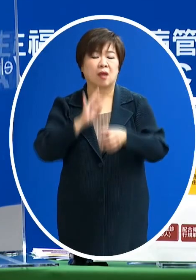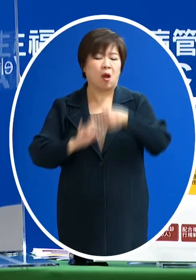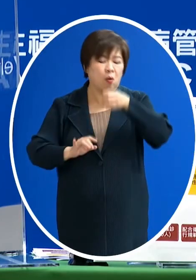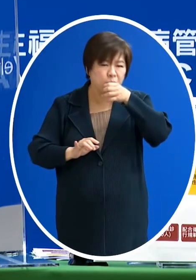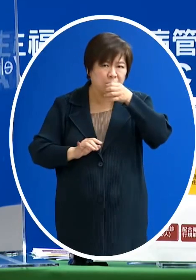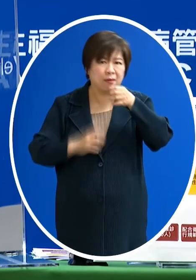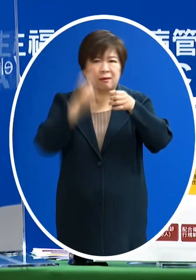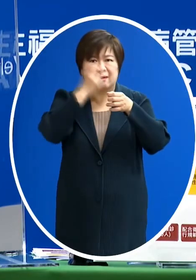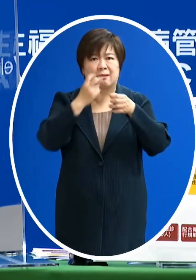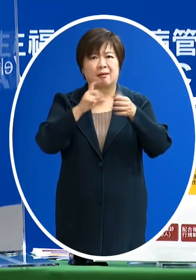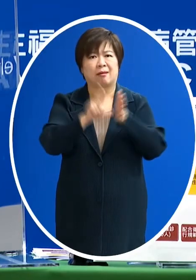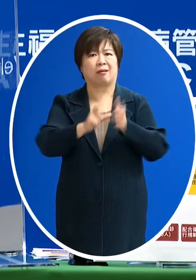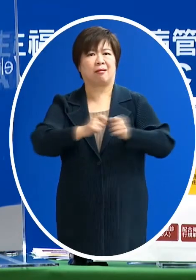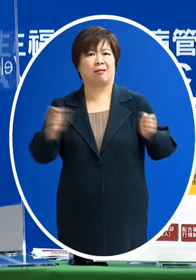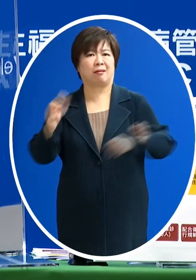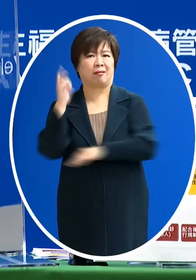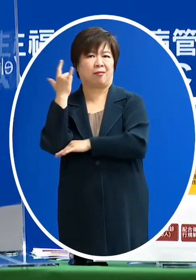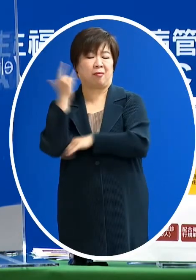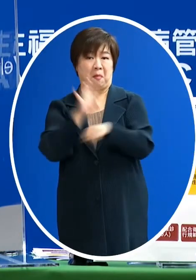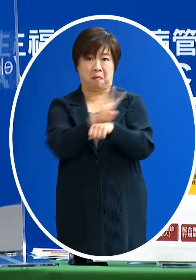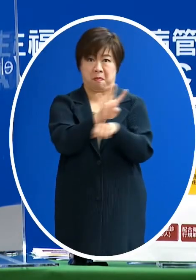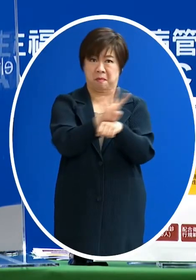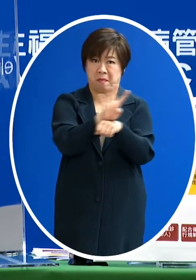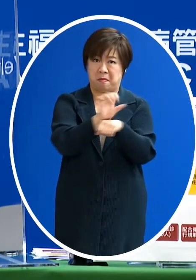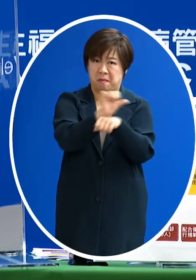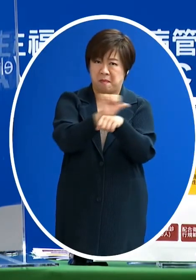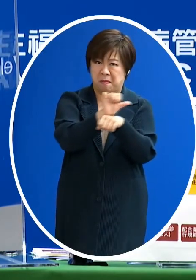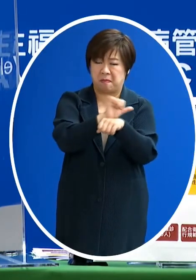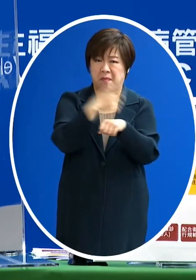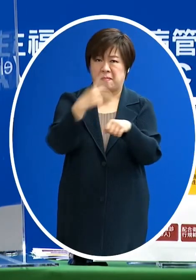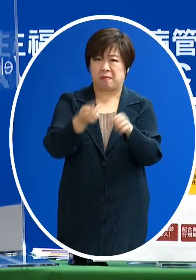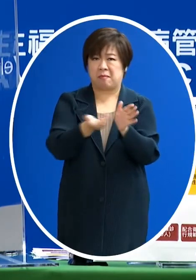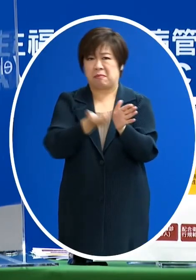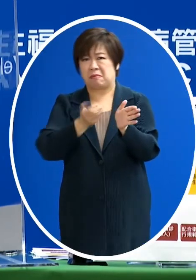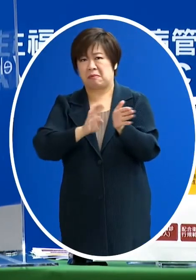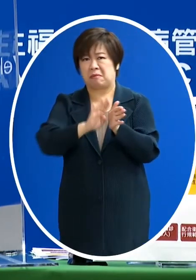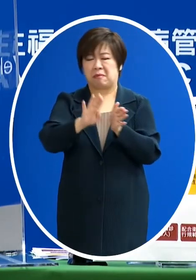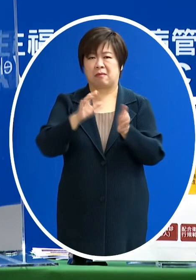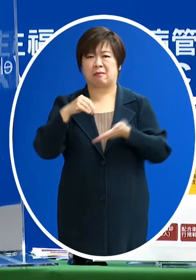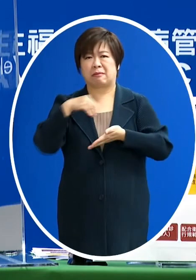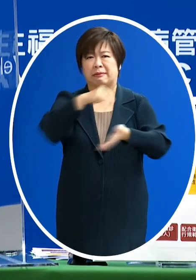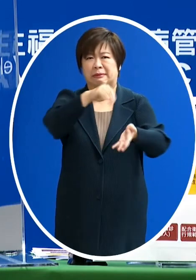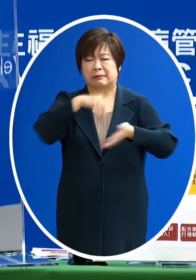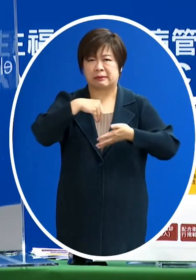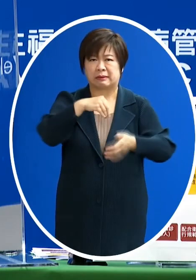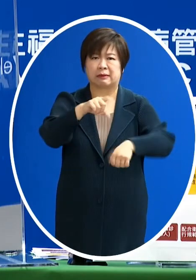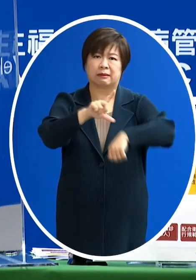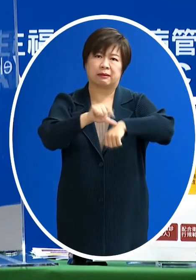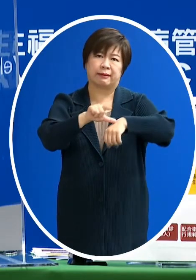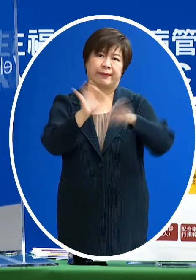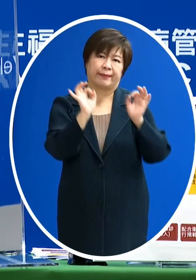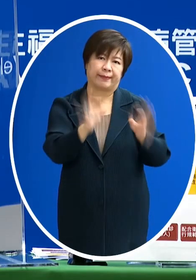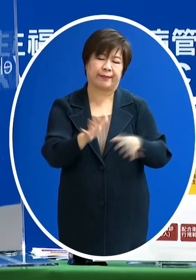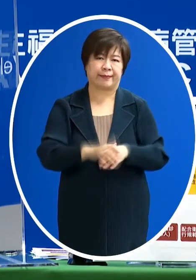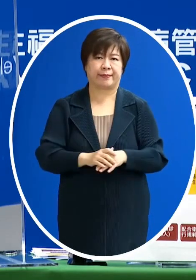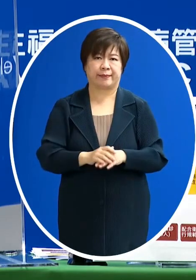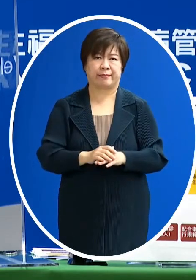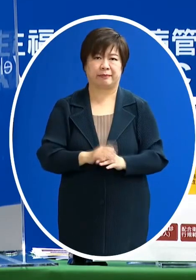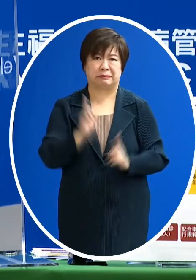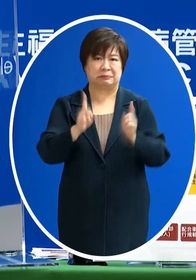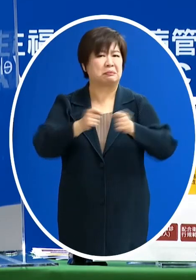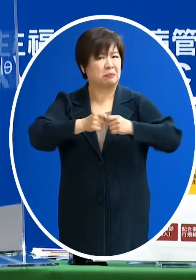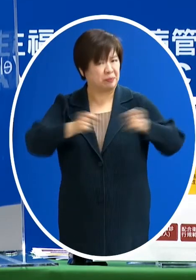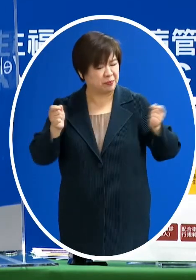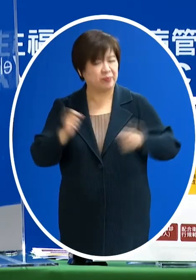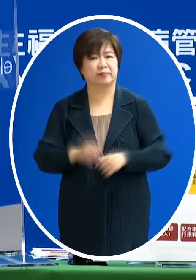间就变长了，可能要等4个钟头5个钟头，加上前后来回送检体的一个时间，相对就变得